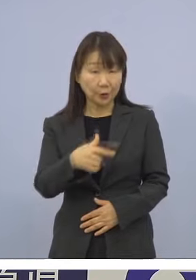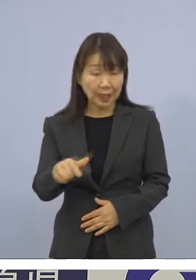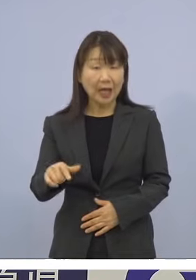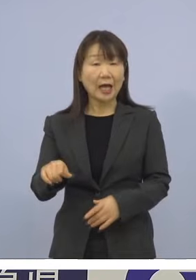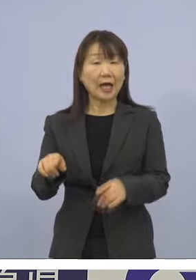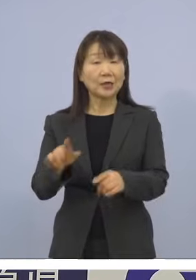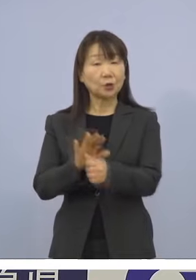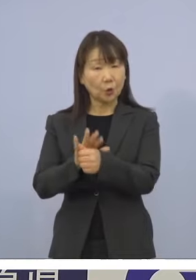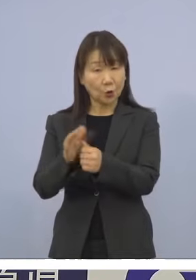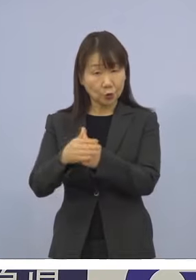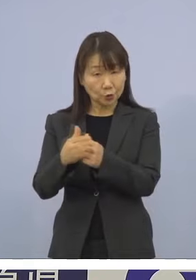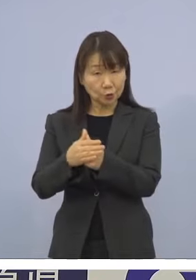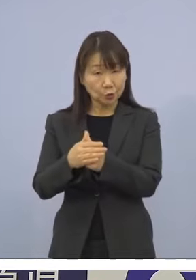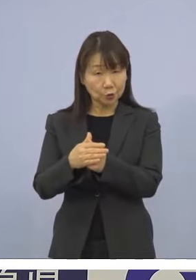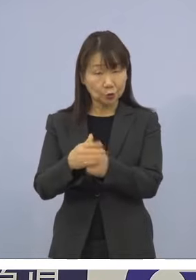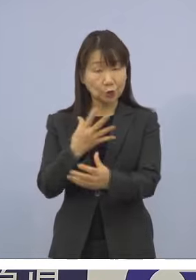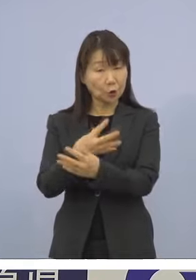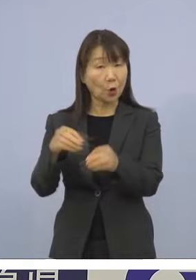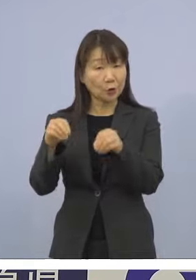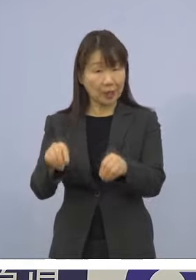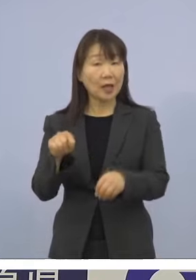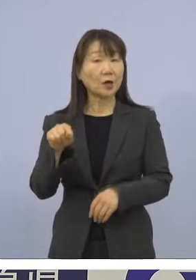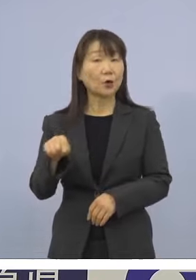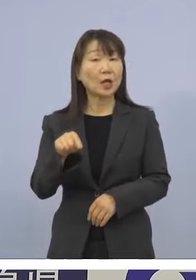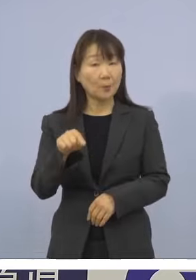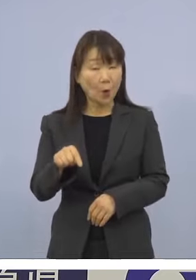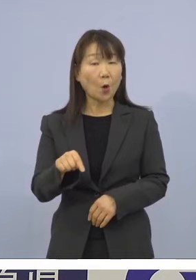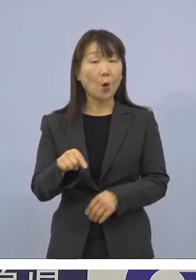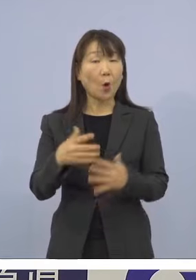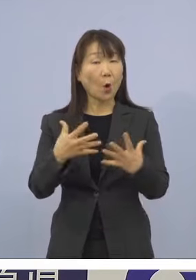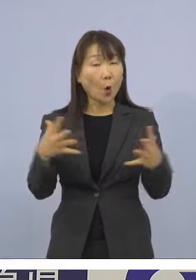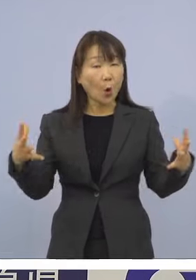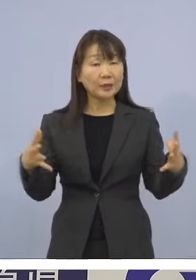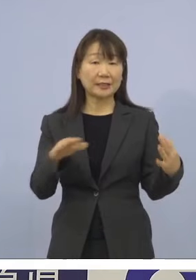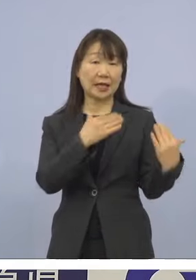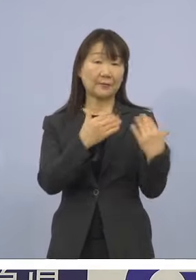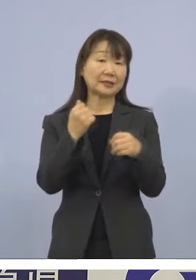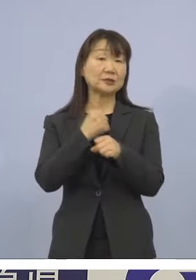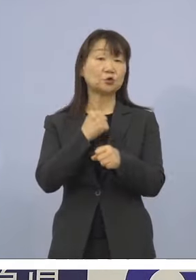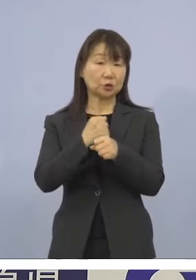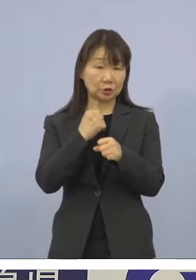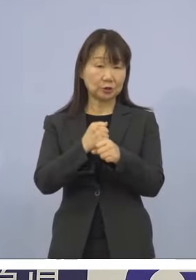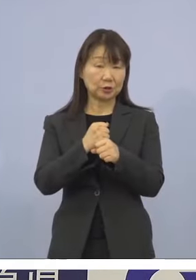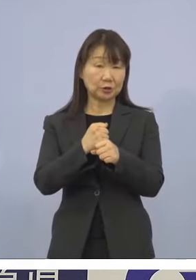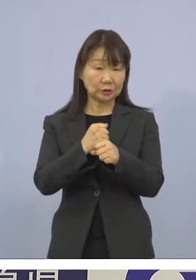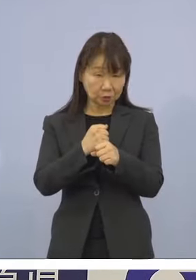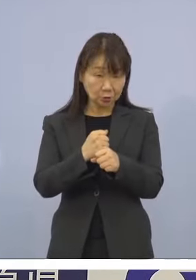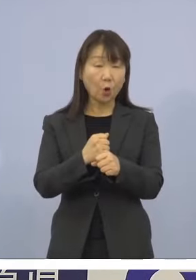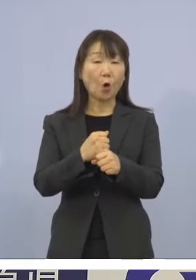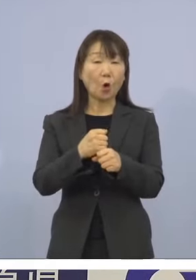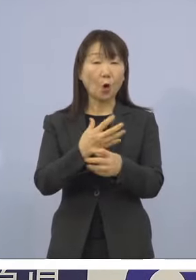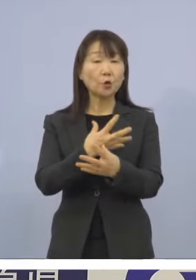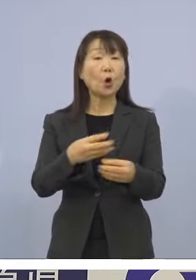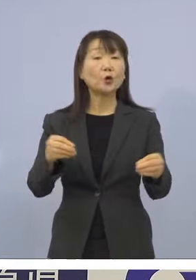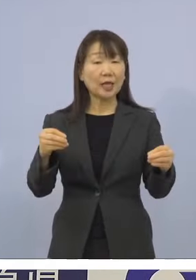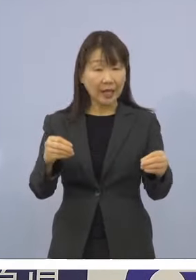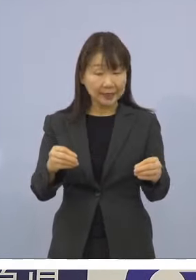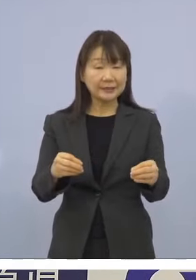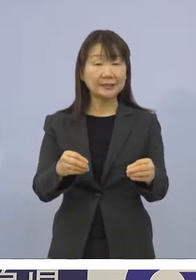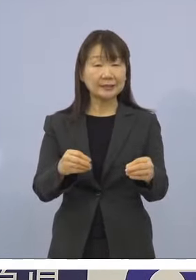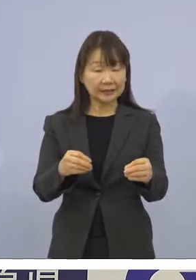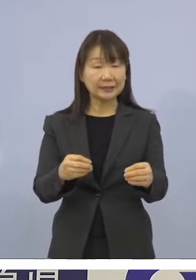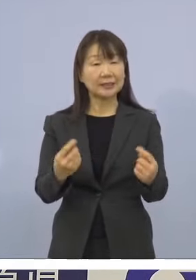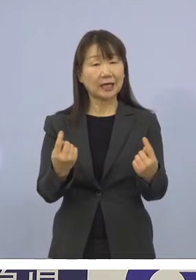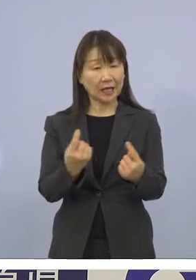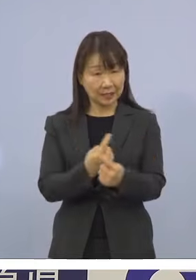定、まあ、こういったものも大きな町づくりの協定に巻き直しをしたいという私は思いはあります